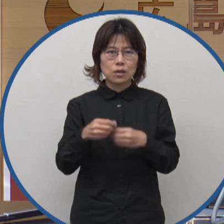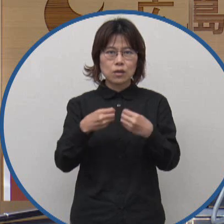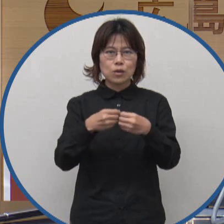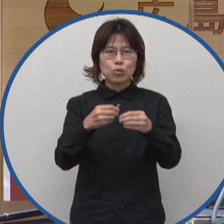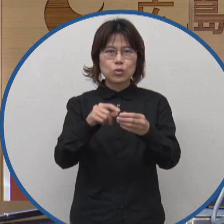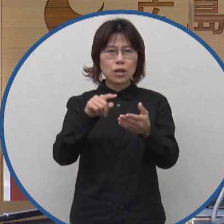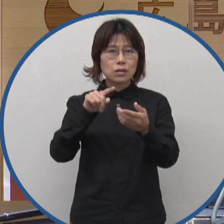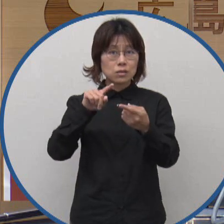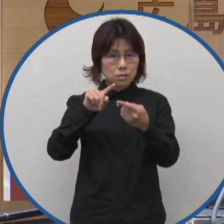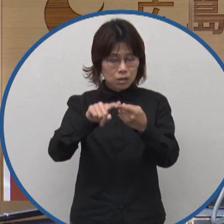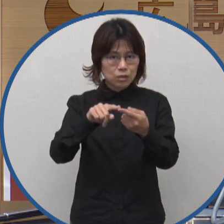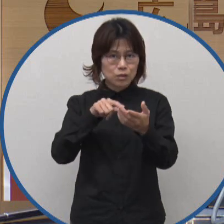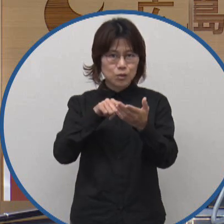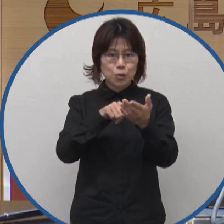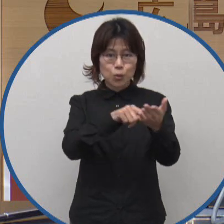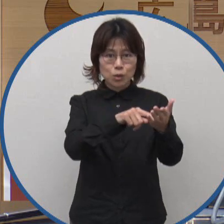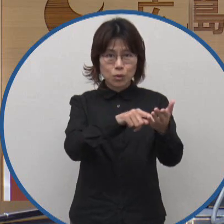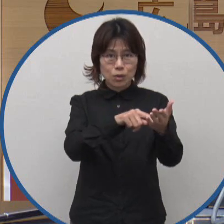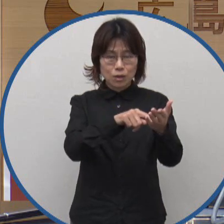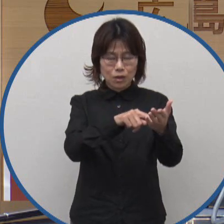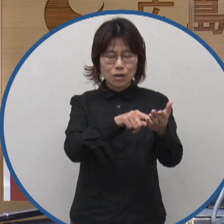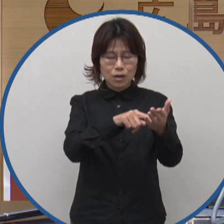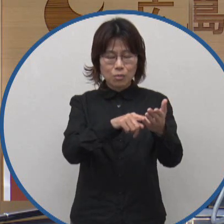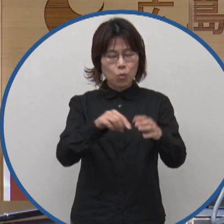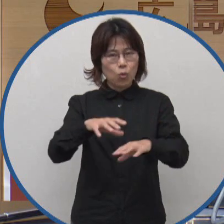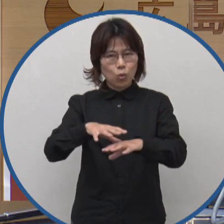的に要請っていうのは初めてだよね。